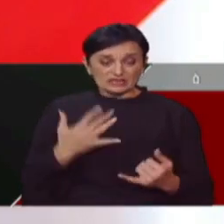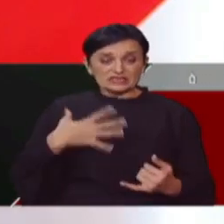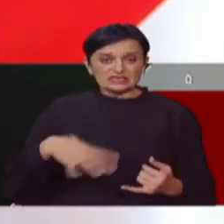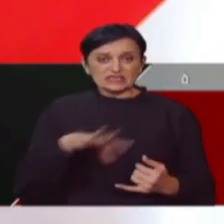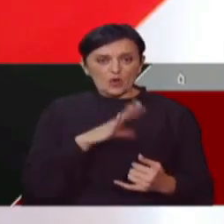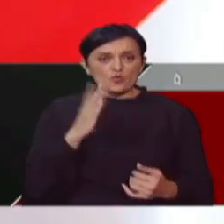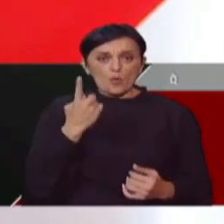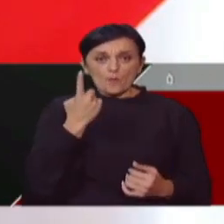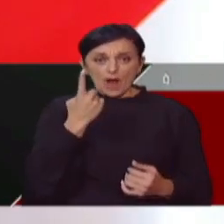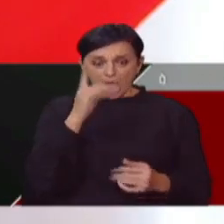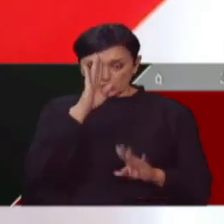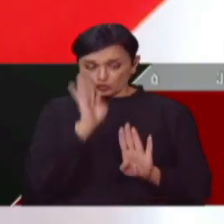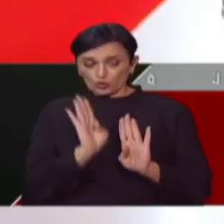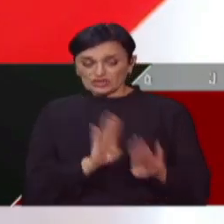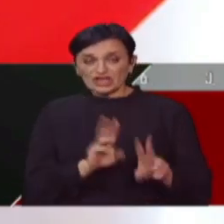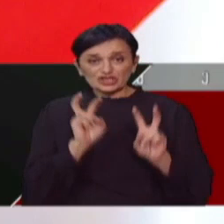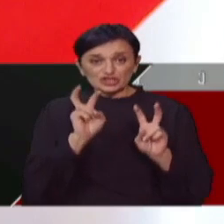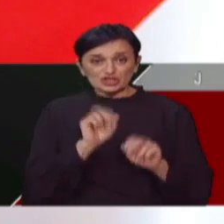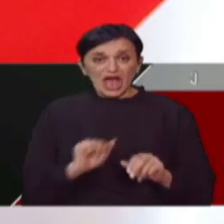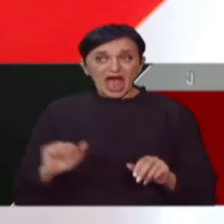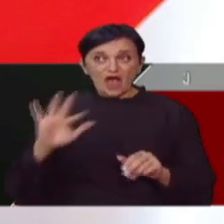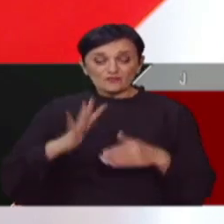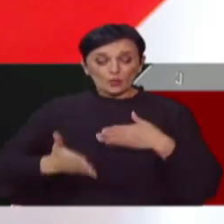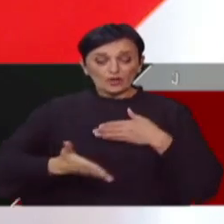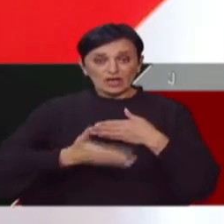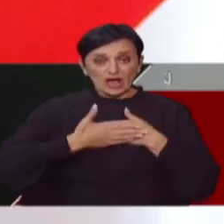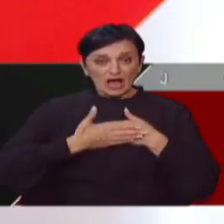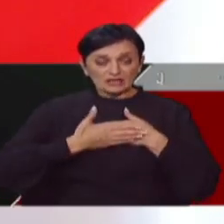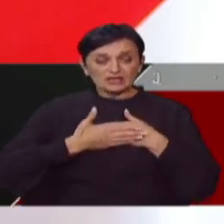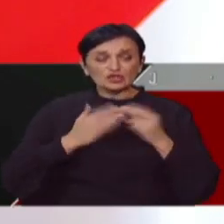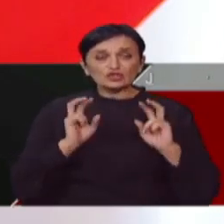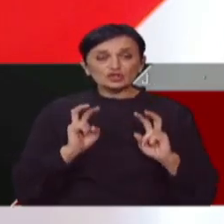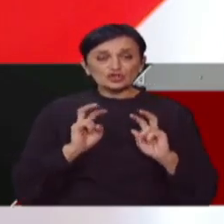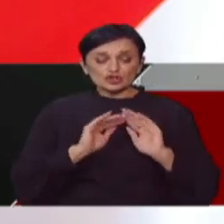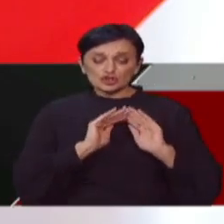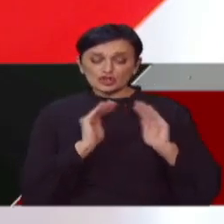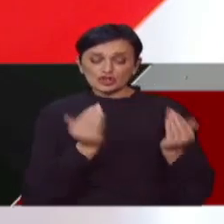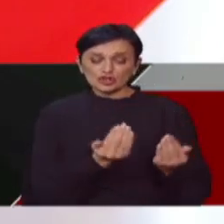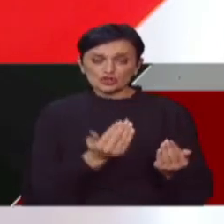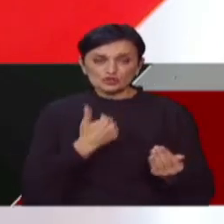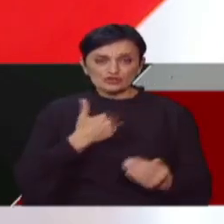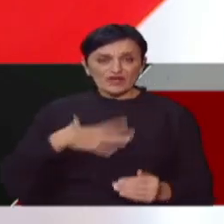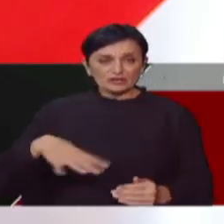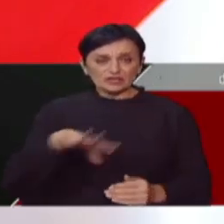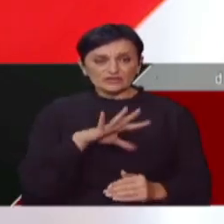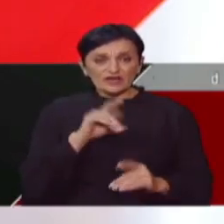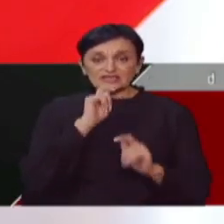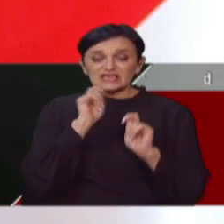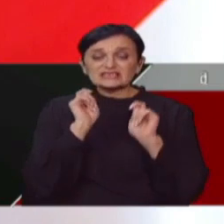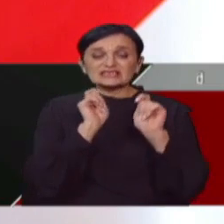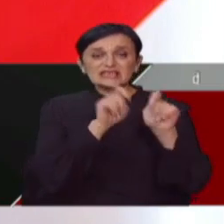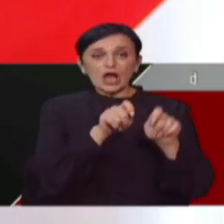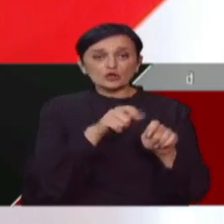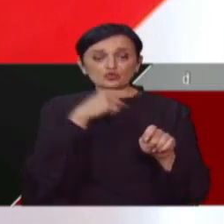საქართველოს მარტო დატოვება ნიშნავს და ევროპის კარის დახურვა ნიშნავს იზოლირებას ჩვენი ქვეყნისა, საჩუქრის